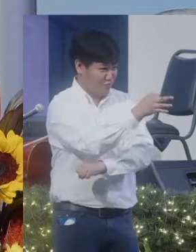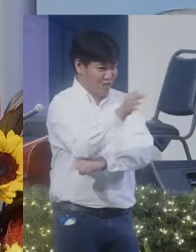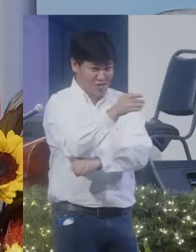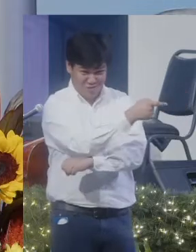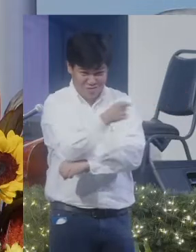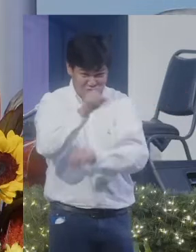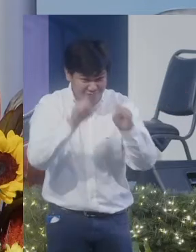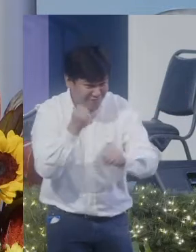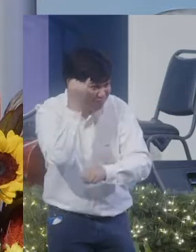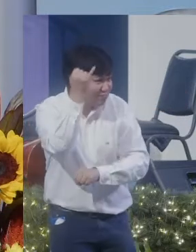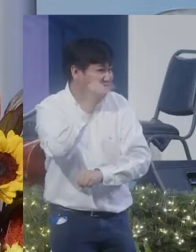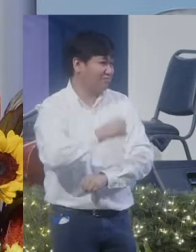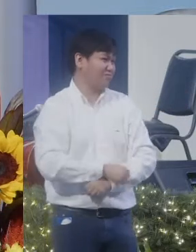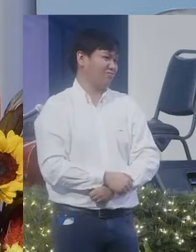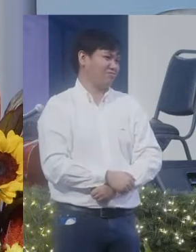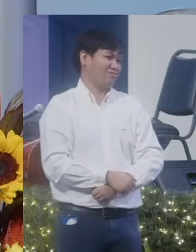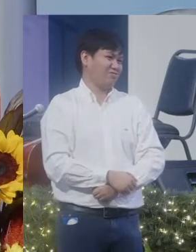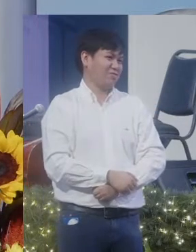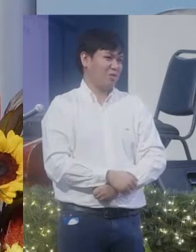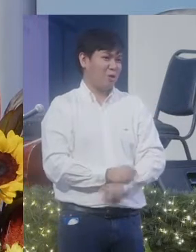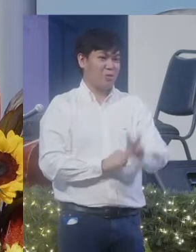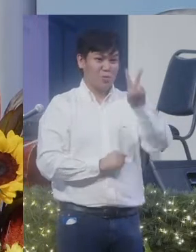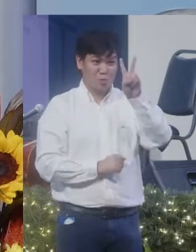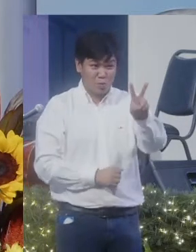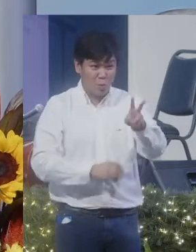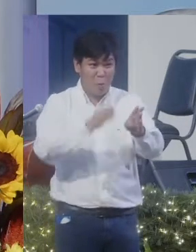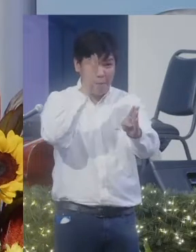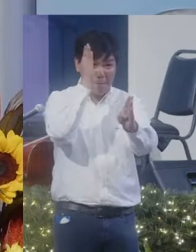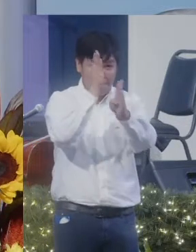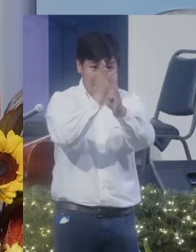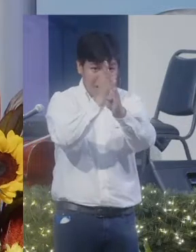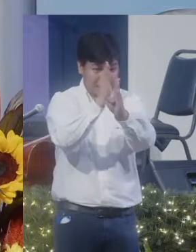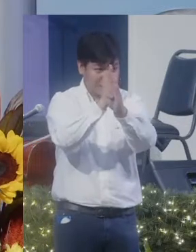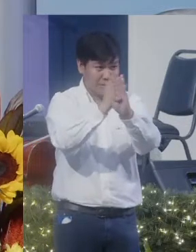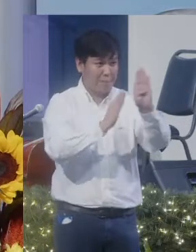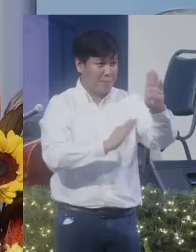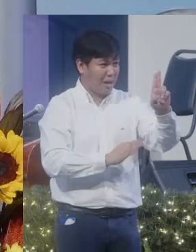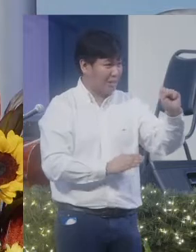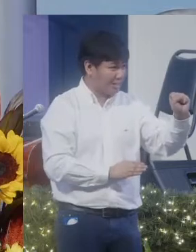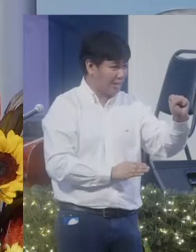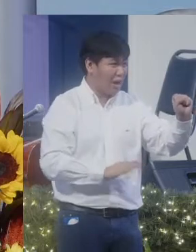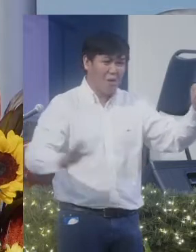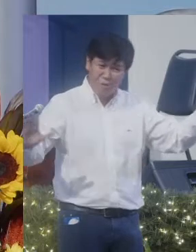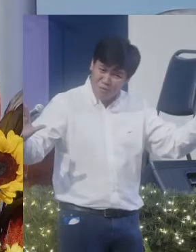They came and filled both the boats, pinuno yung boats so that they began to sink.